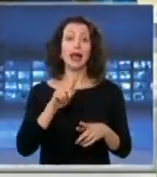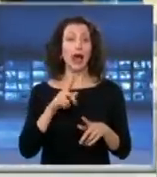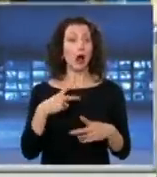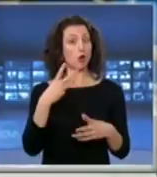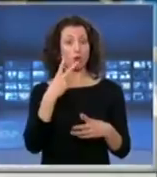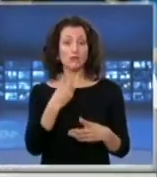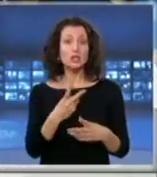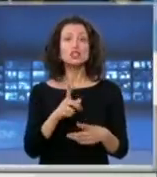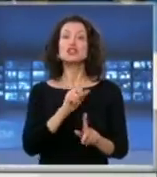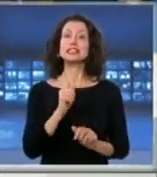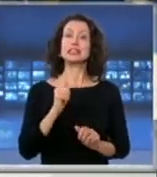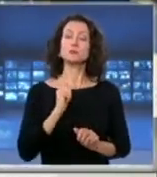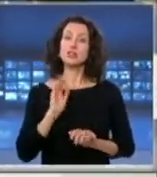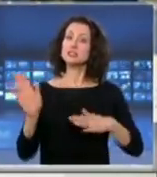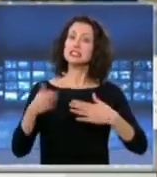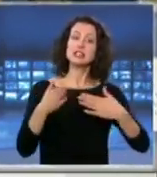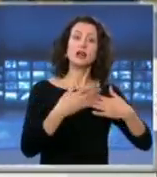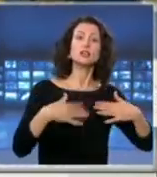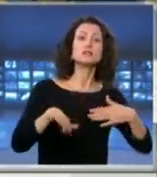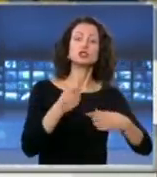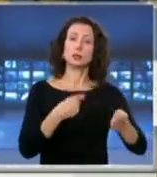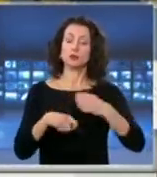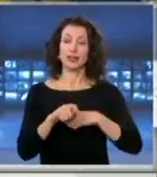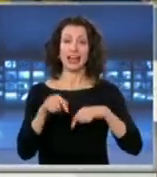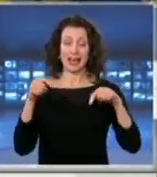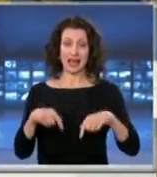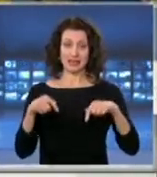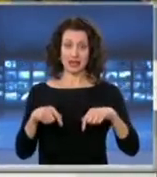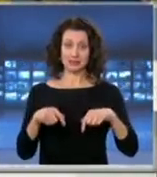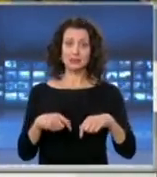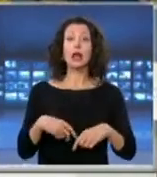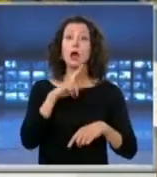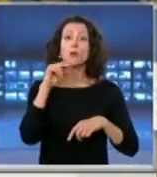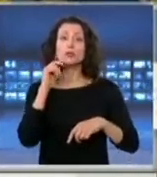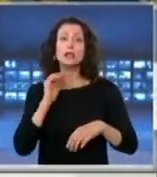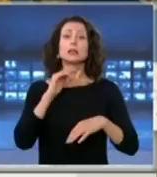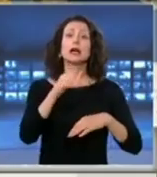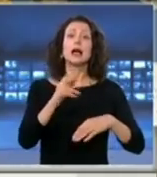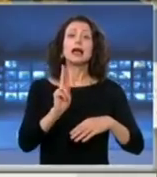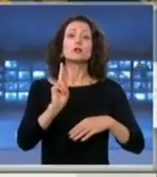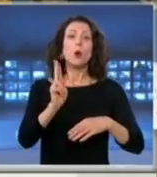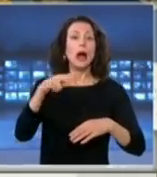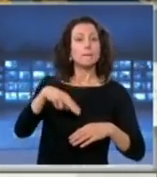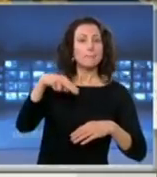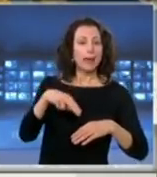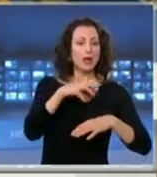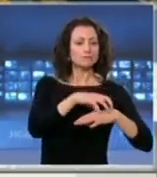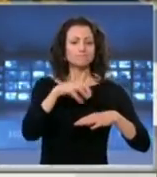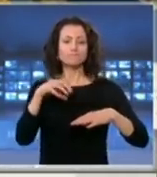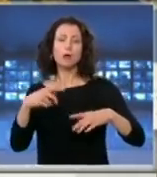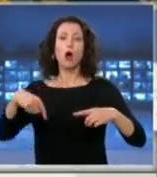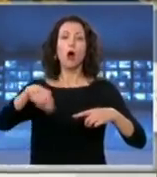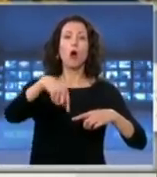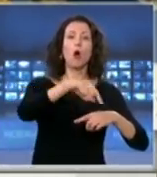днес жандармерията изгради пропускателни пунктове пред ромските квартали. Всеки ще може да ги напуска само ако представи документ, че отива